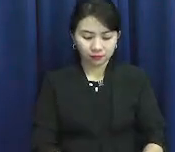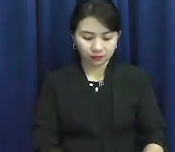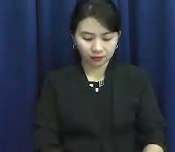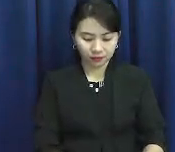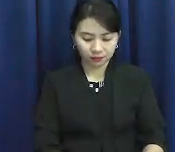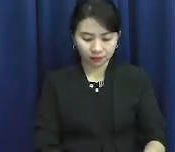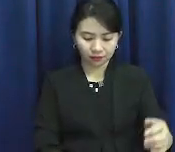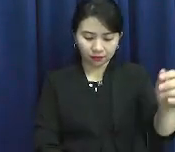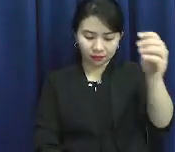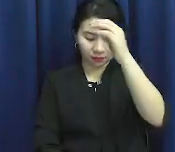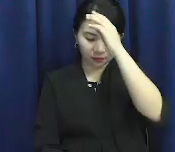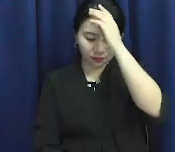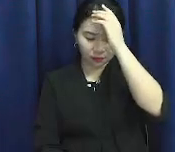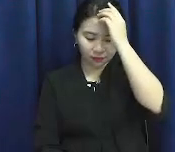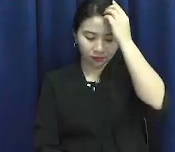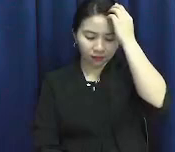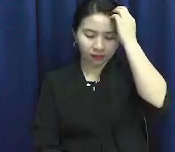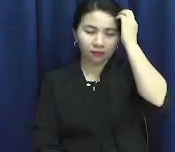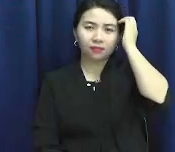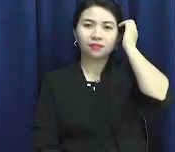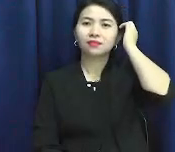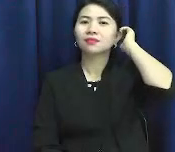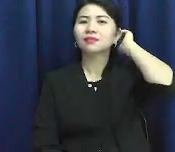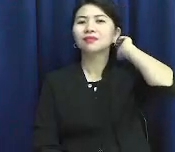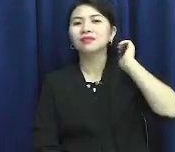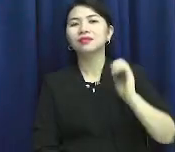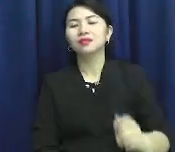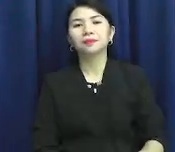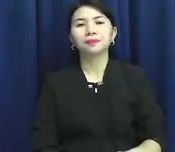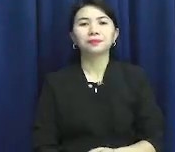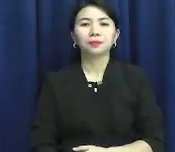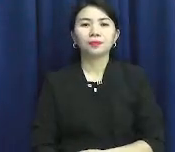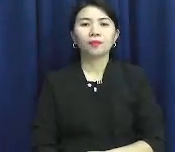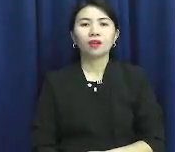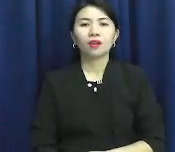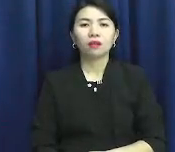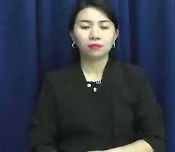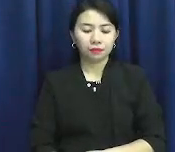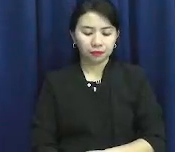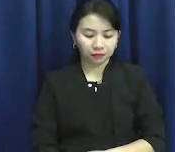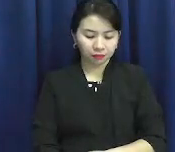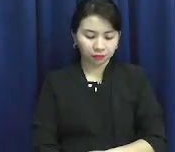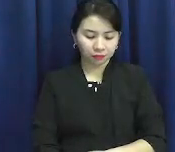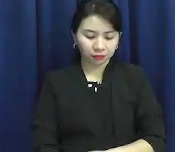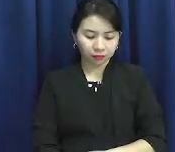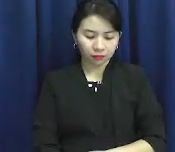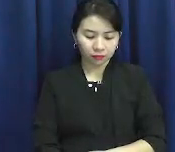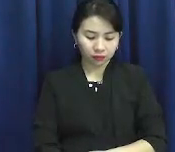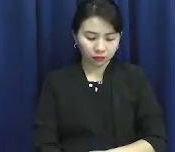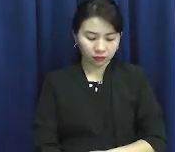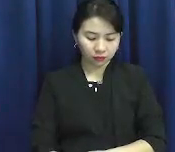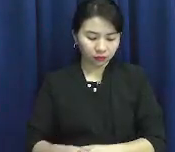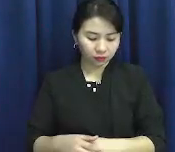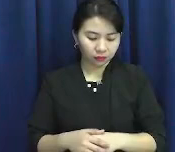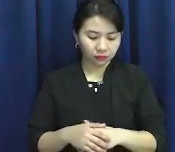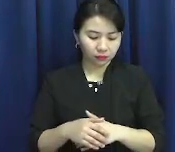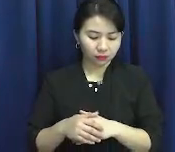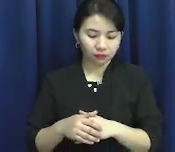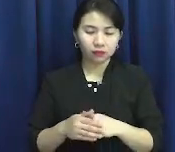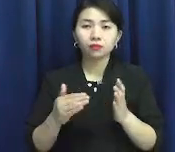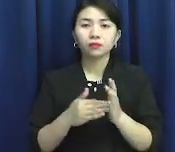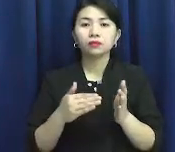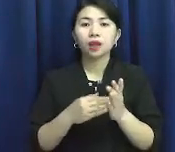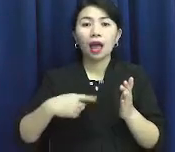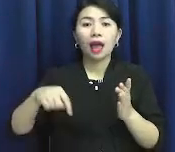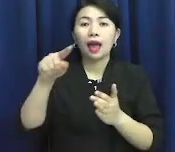ako ngayon eh. Di ba, alit sa mga next na susunod, puro Sir Maki na lang. Anyways, again, eto nga po yung sinasabi ko. Mga kapatid, nasa